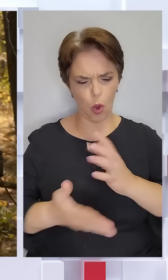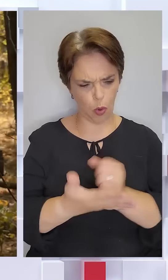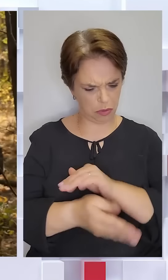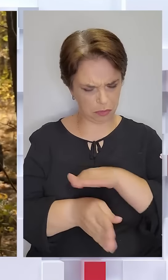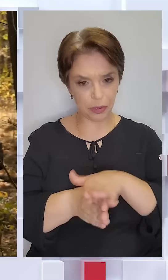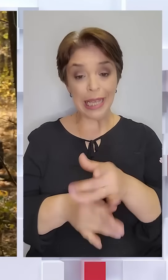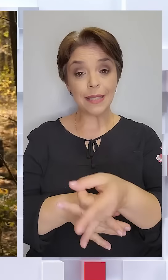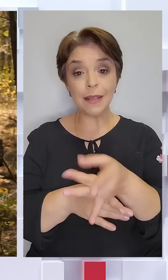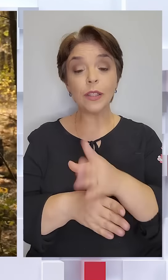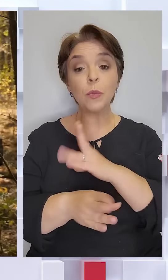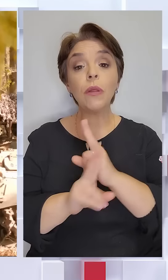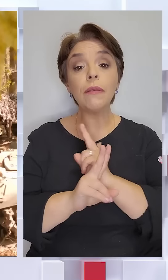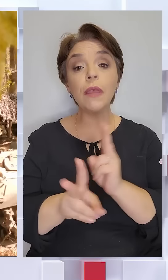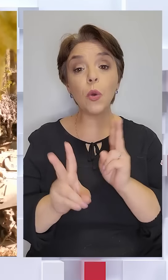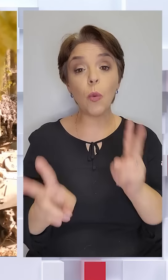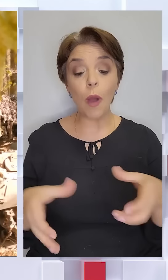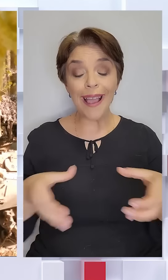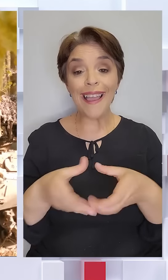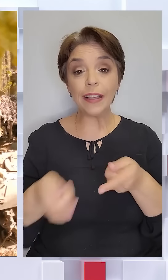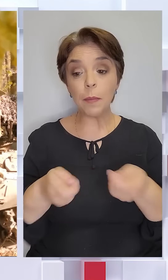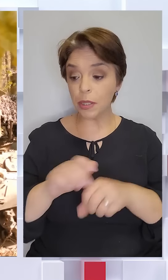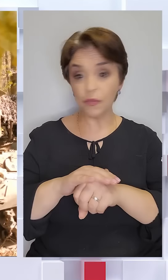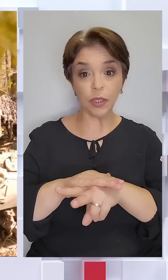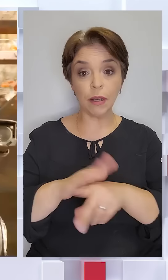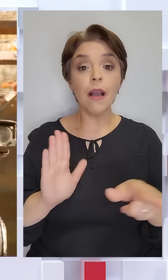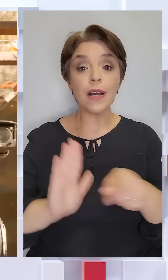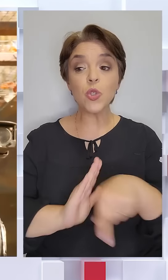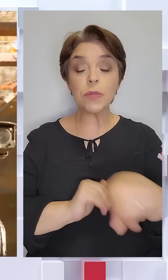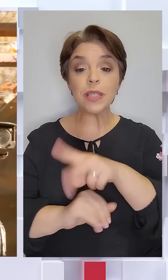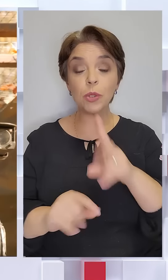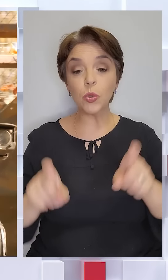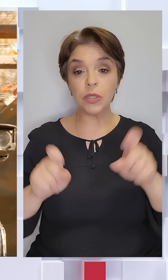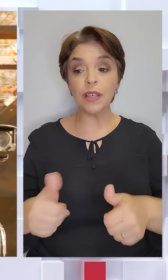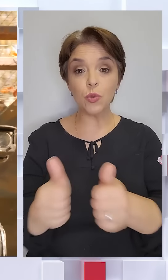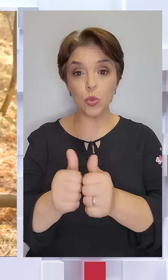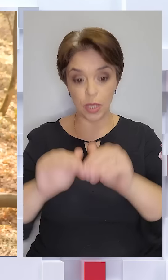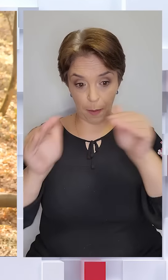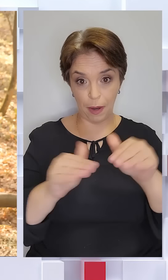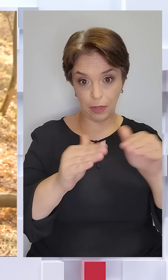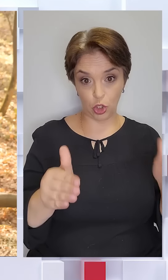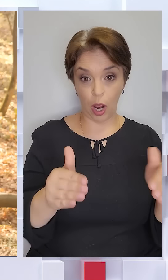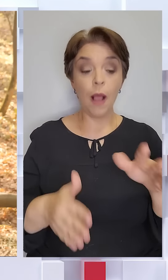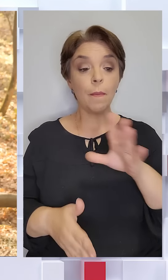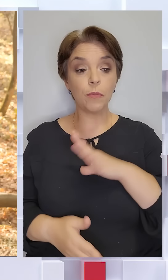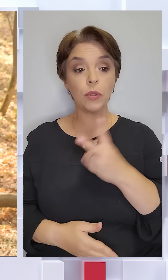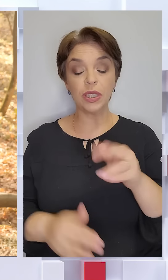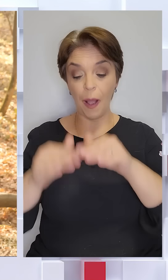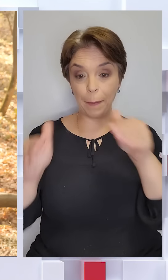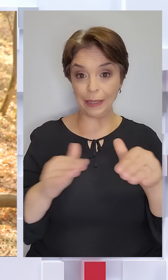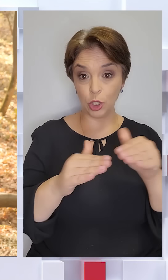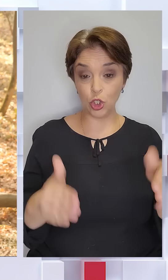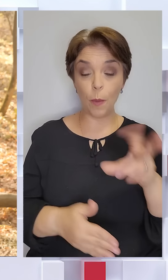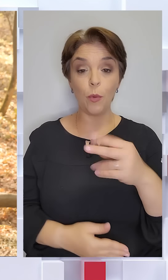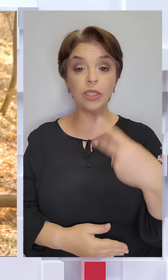боєкомплект, стріляти було нікому. Екіпаж втік разом з тими, хто сидів у сусідніх бліндажах. Були 2 бліндажі